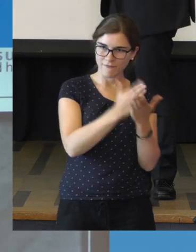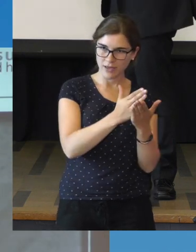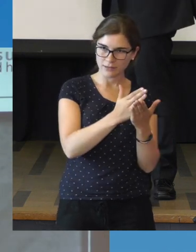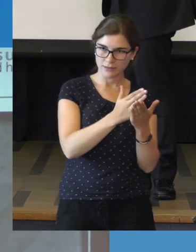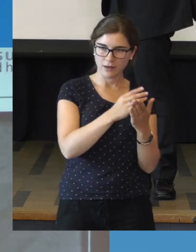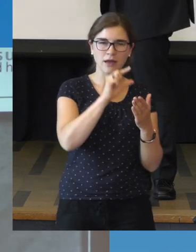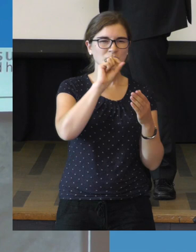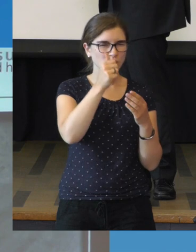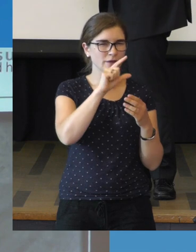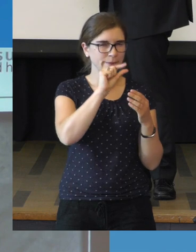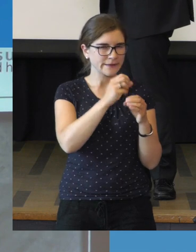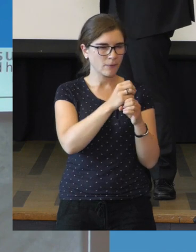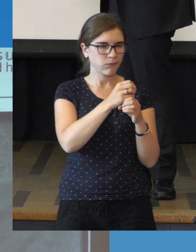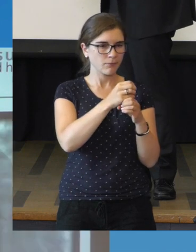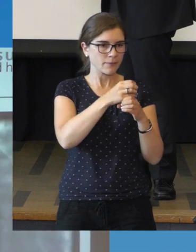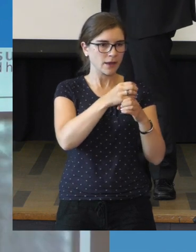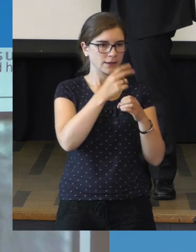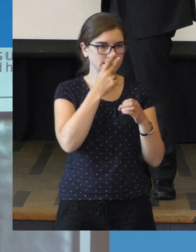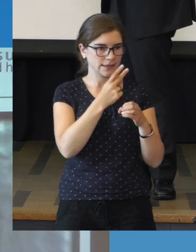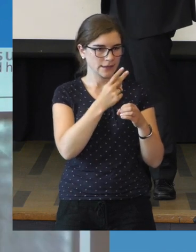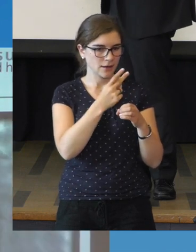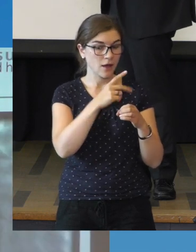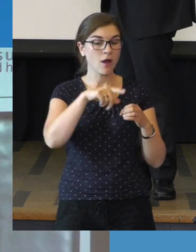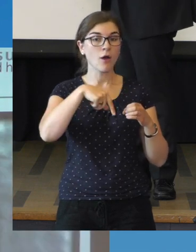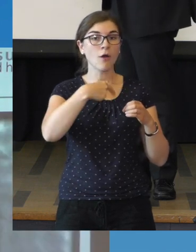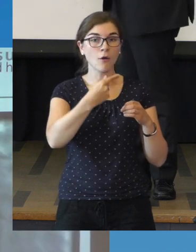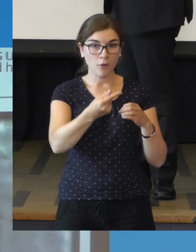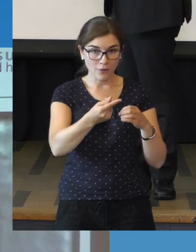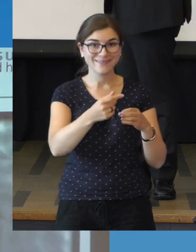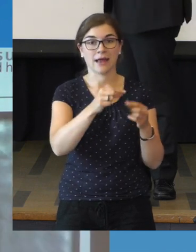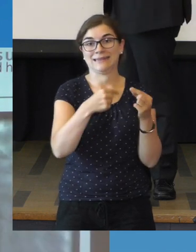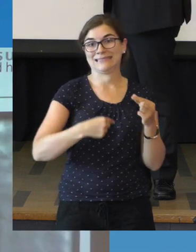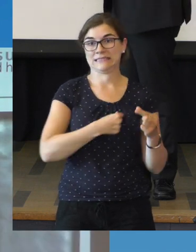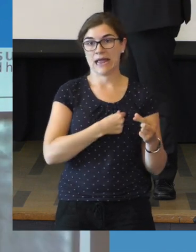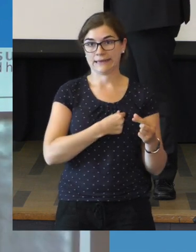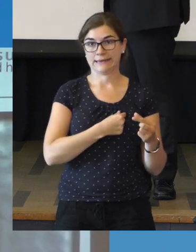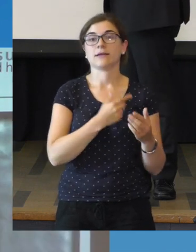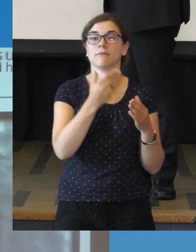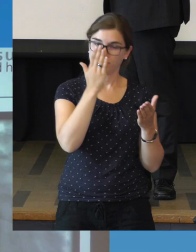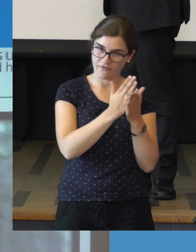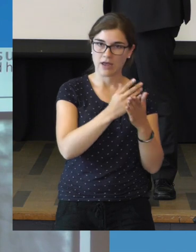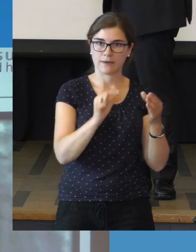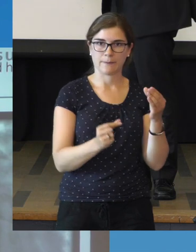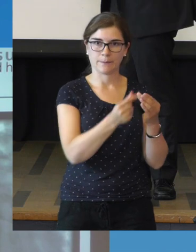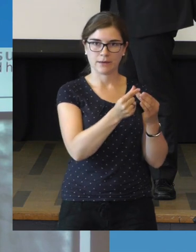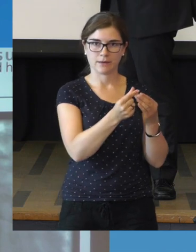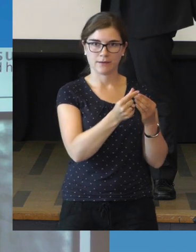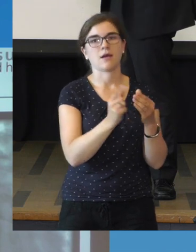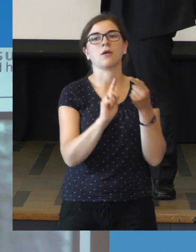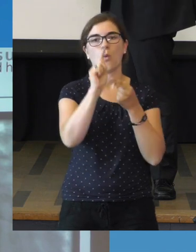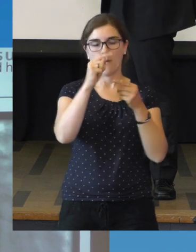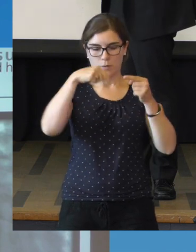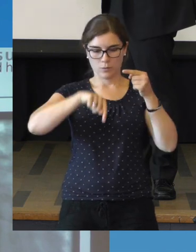sich erst etwas darstellt. Und danach, nachdem wir dann auch Stents implantiert haben, hier sehen Sie einen Stent im unteren Teil und hier im mittleren Teil